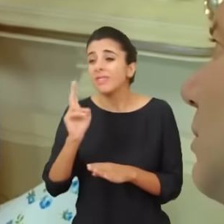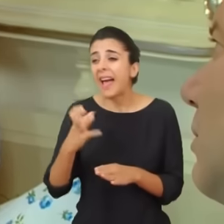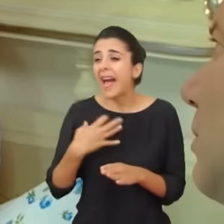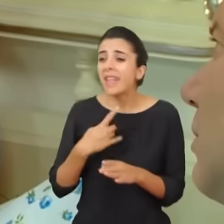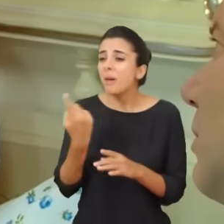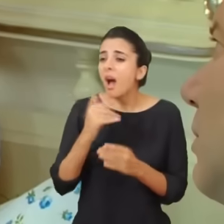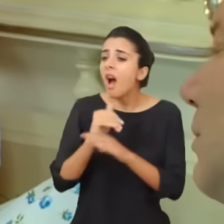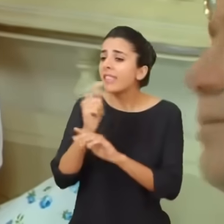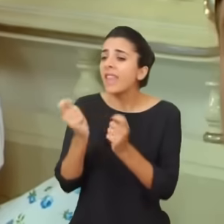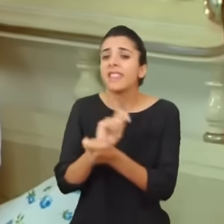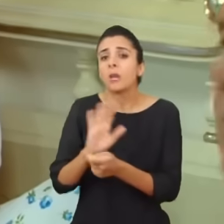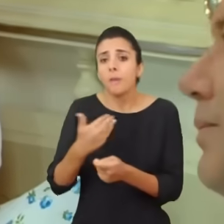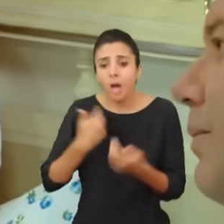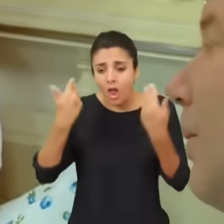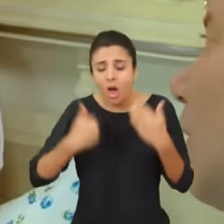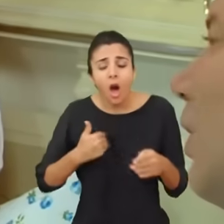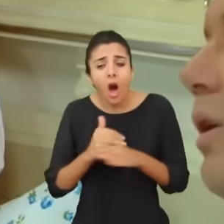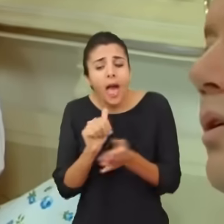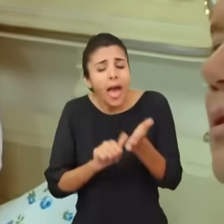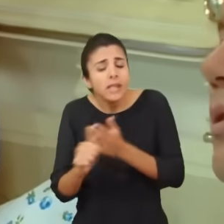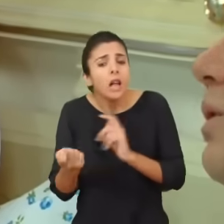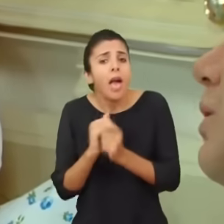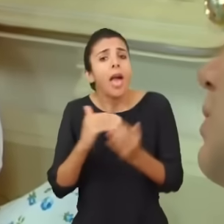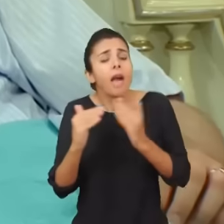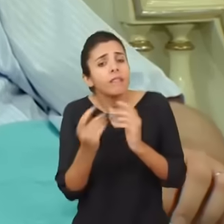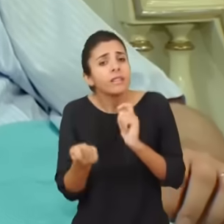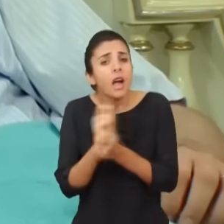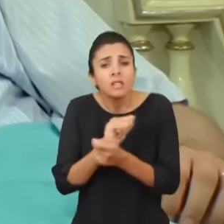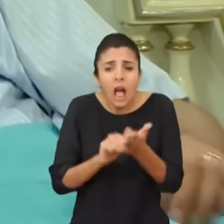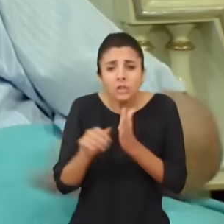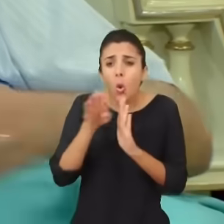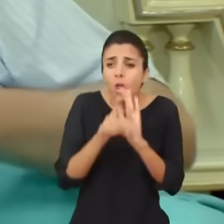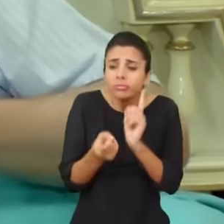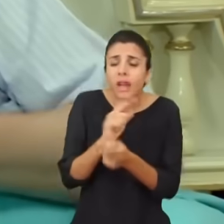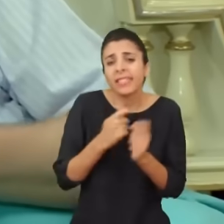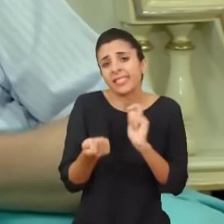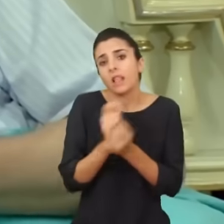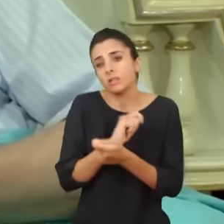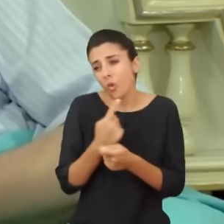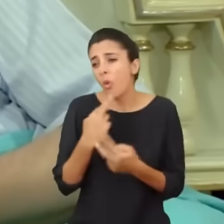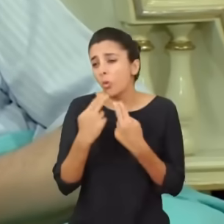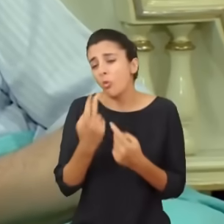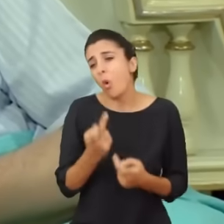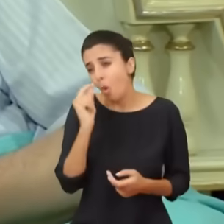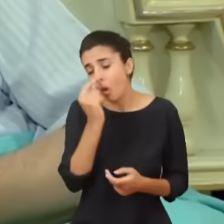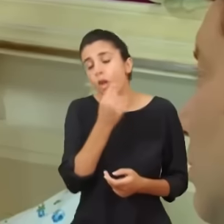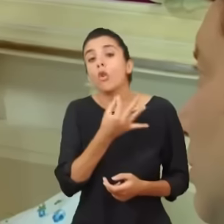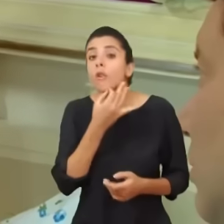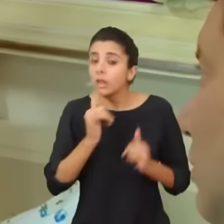değişen hiçbir şey olmadı. Benim bütün hayatım değişti, evim değişti, düzenim değişti. Söylemesi kolay tabii. Gülden, sakin olur